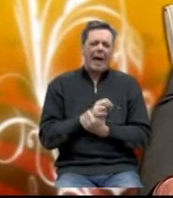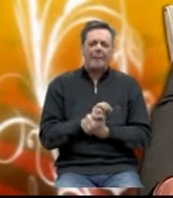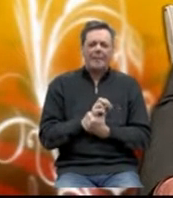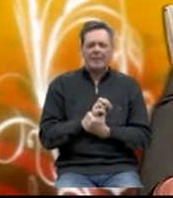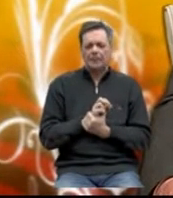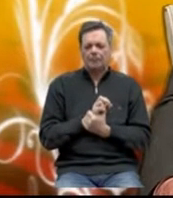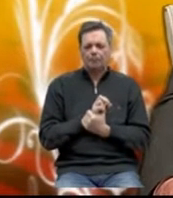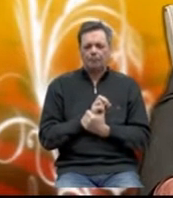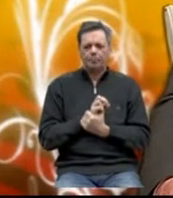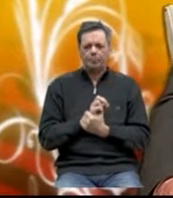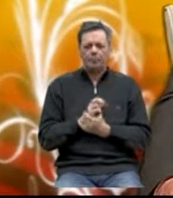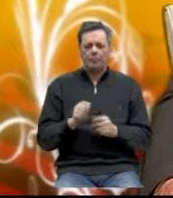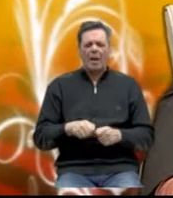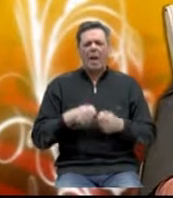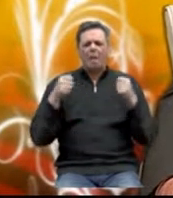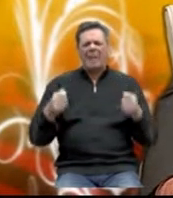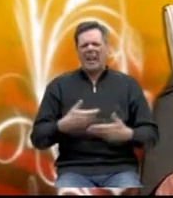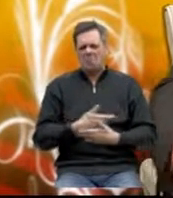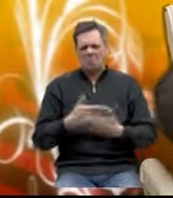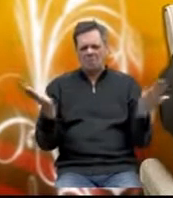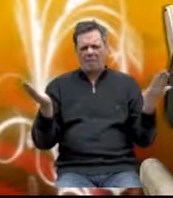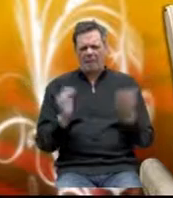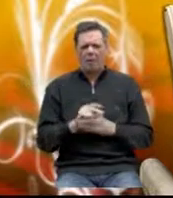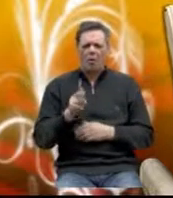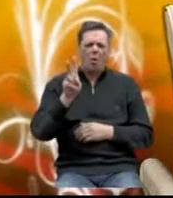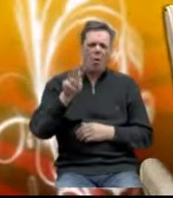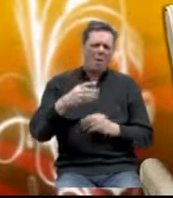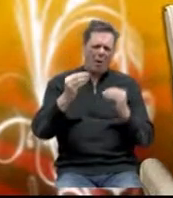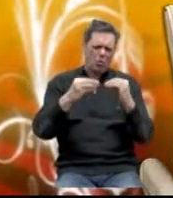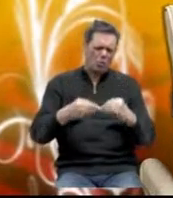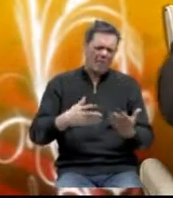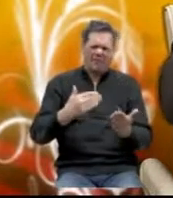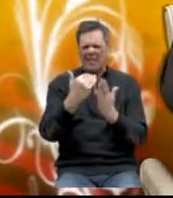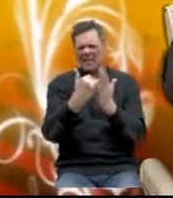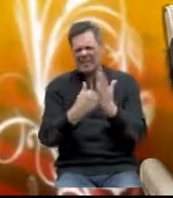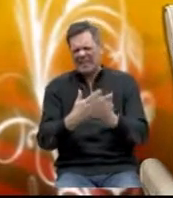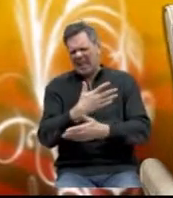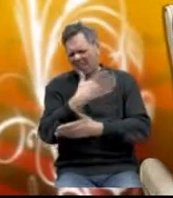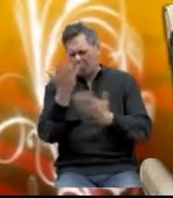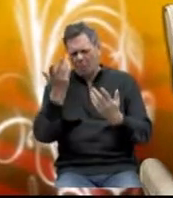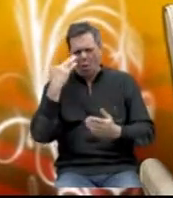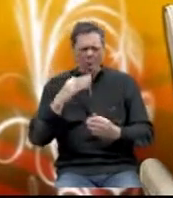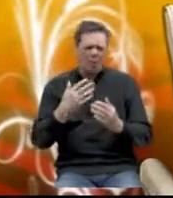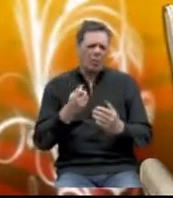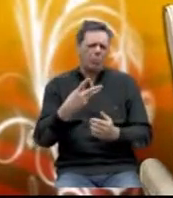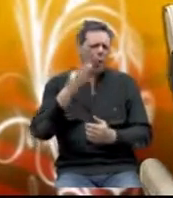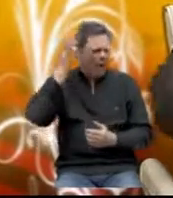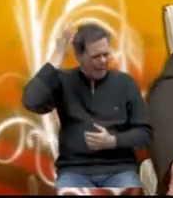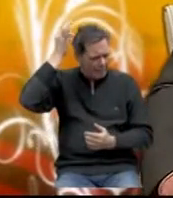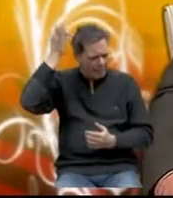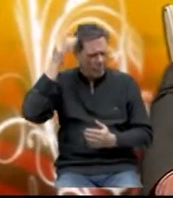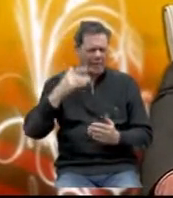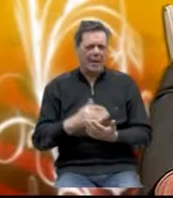Amerikanci mjere sve. Oni imaju takav sustav statistički, mjere od broja kose na glavi do ne znam